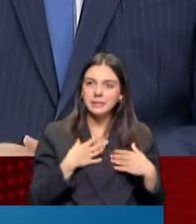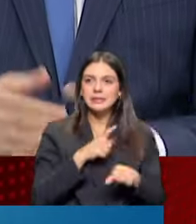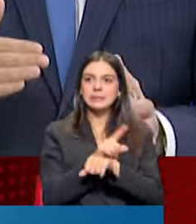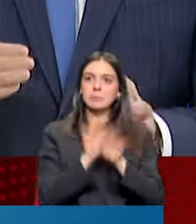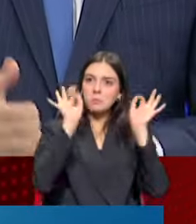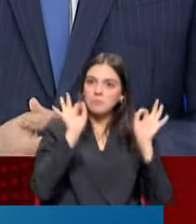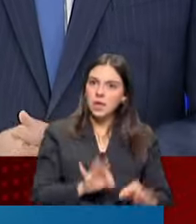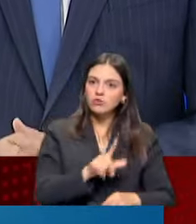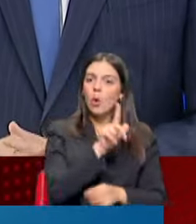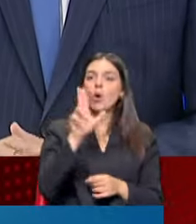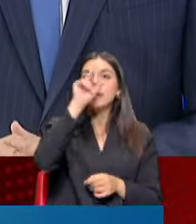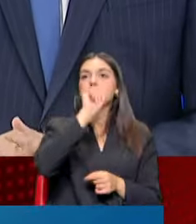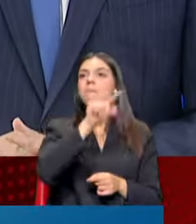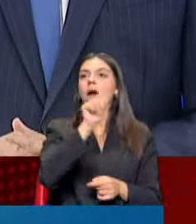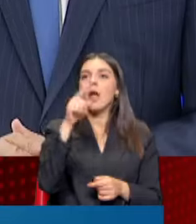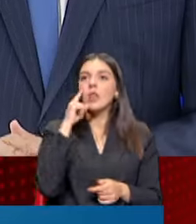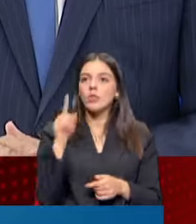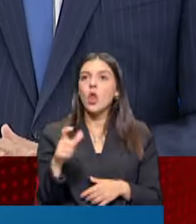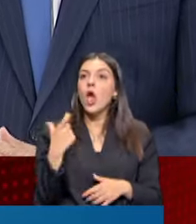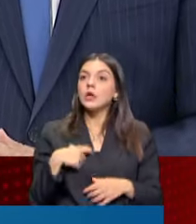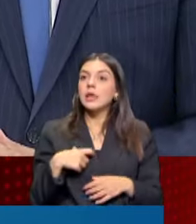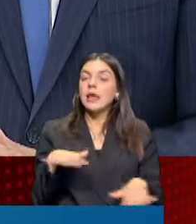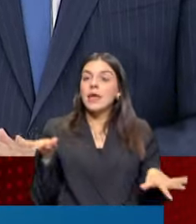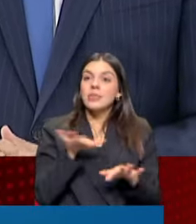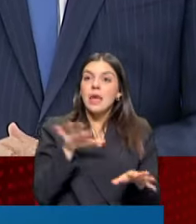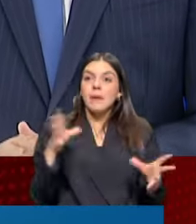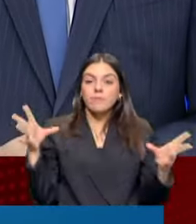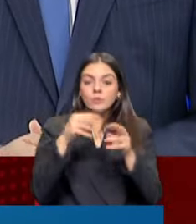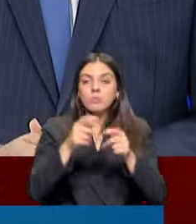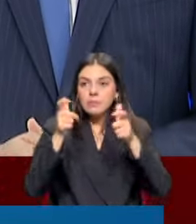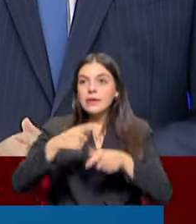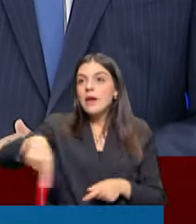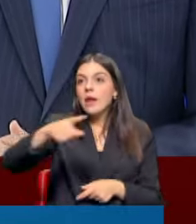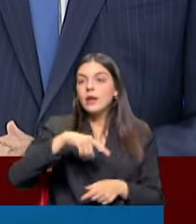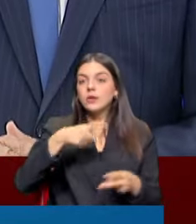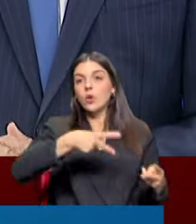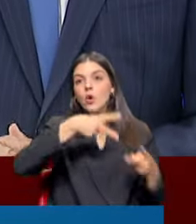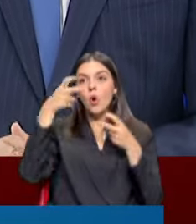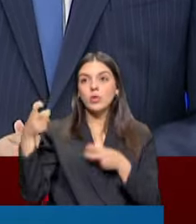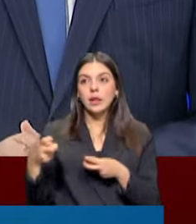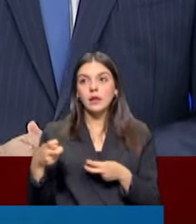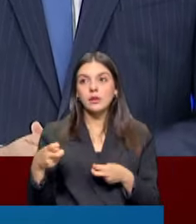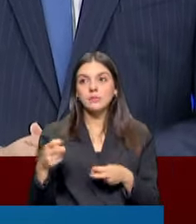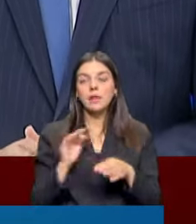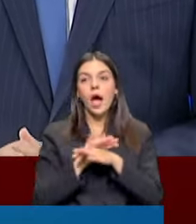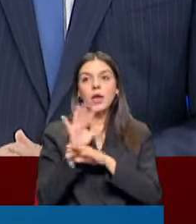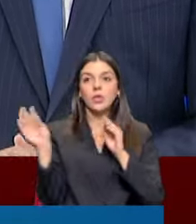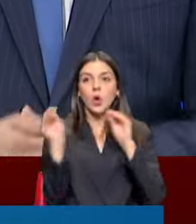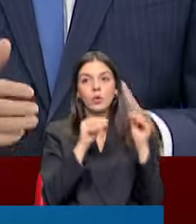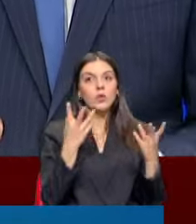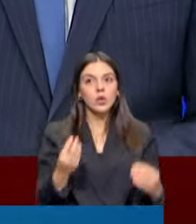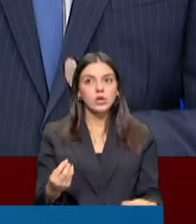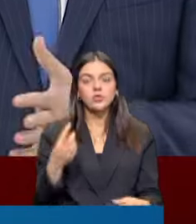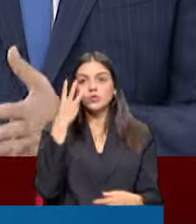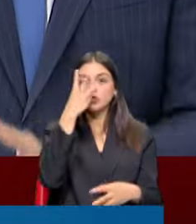başlattık. 17 mahallemizde, özellikle deprem toplanma alanlarımızda konteynerlarımızı hayata geçiriyor olacağız.